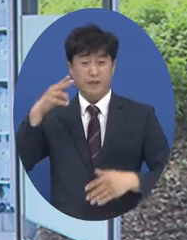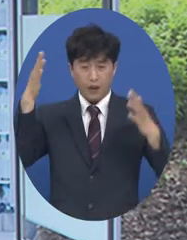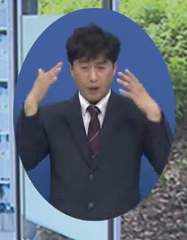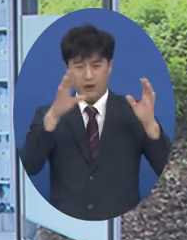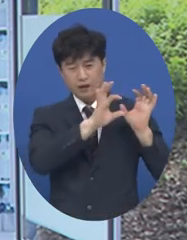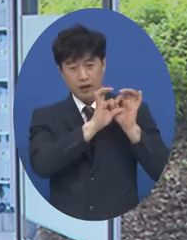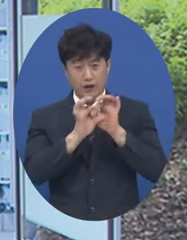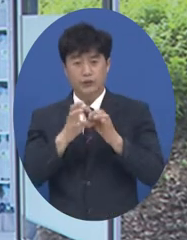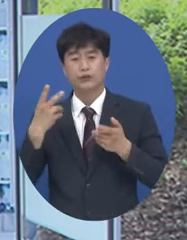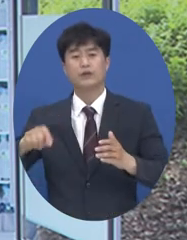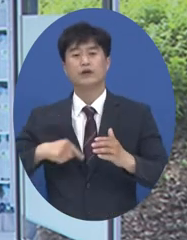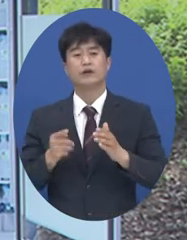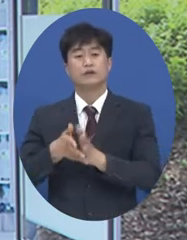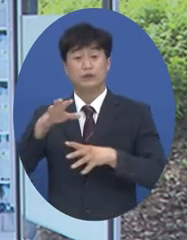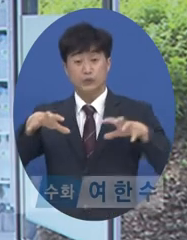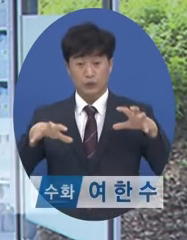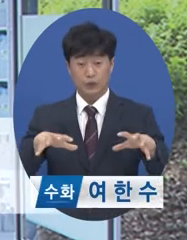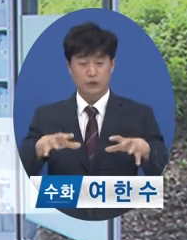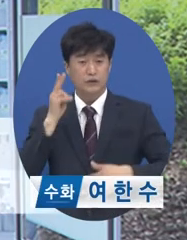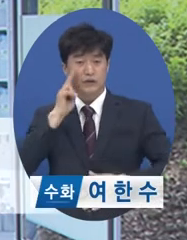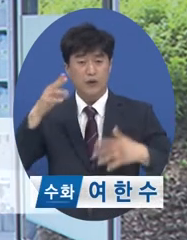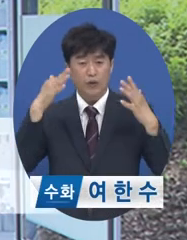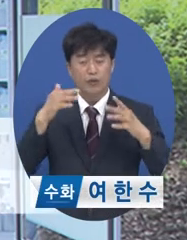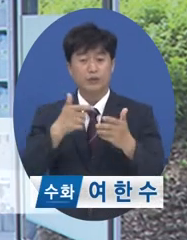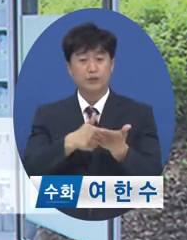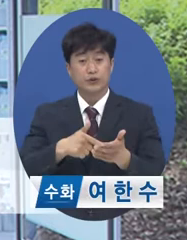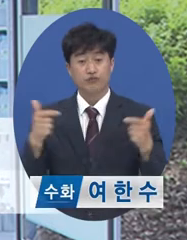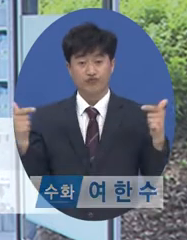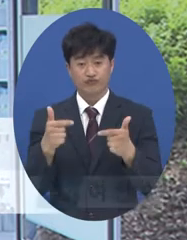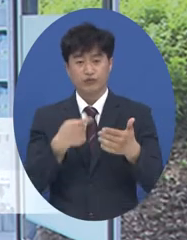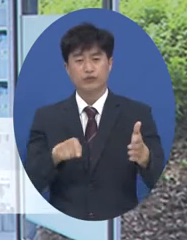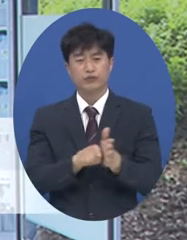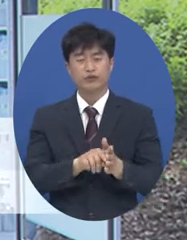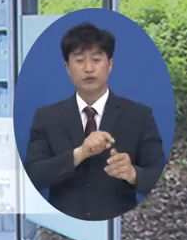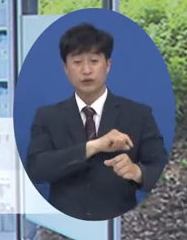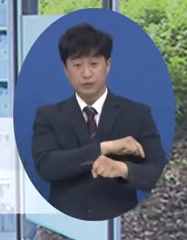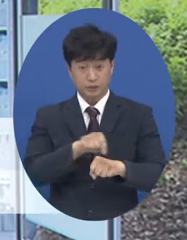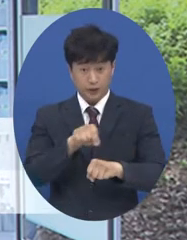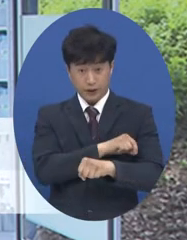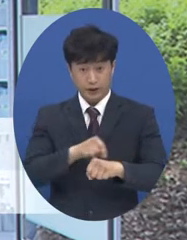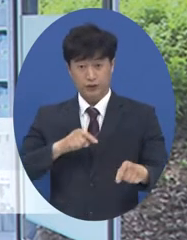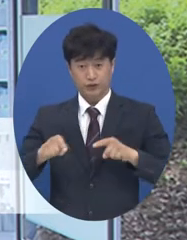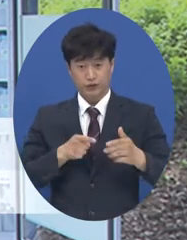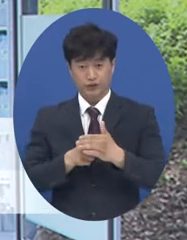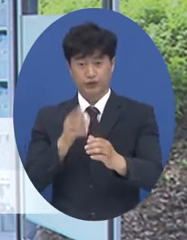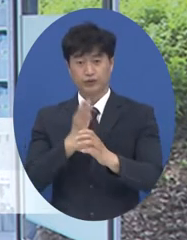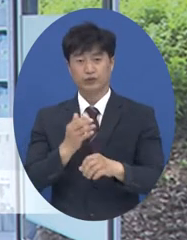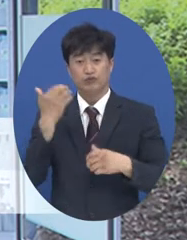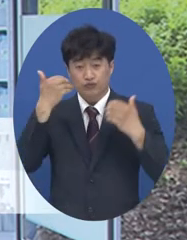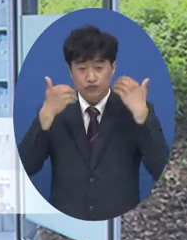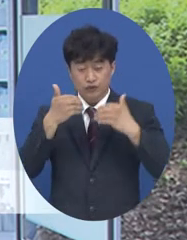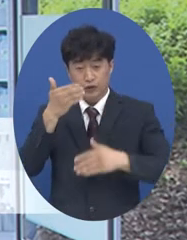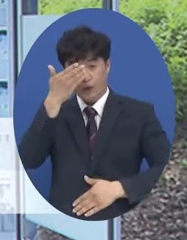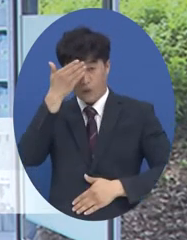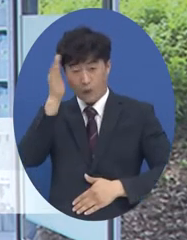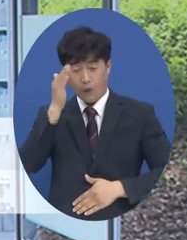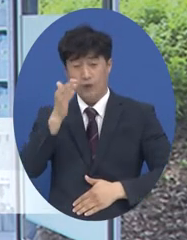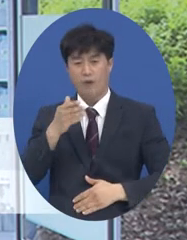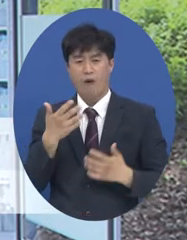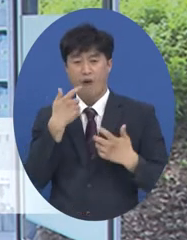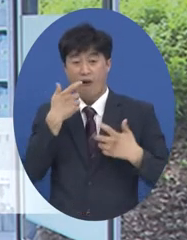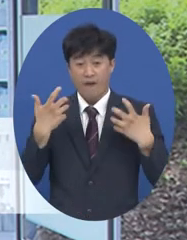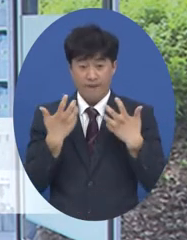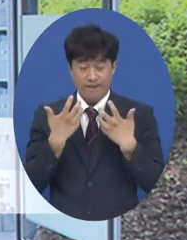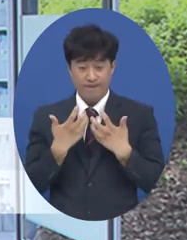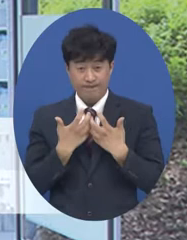불볕더위가 기승을 부리면서 경기도 내 시군들이 폭염 피해를 줄이기 위한 이색적인 정책을 추진하고 있습니다. 누구나 무료로